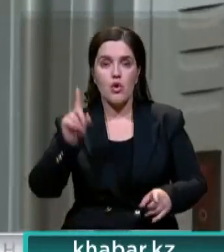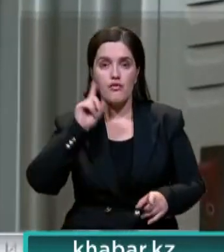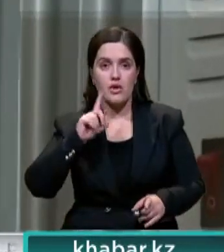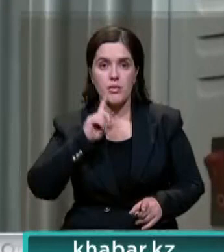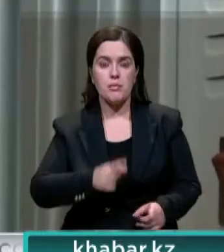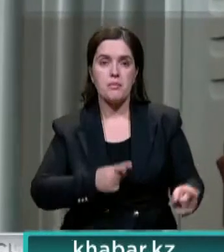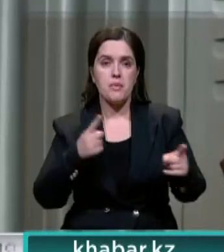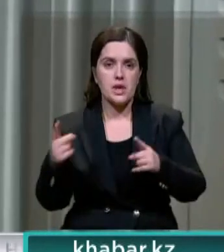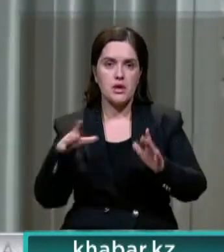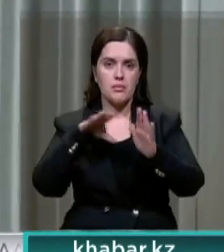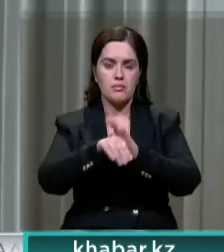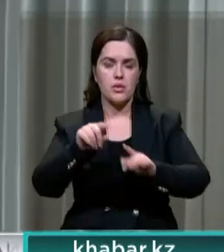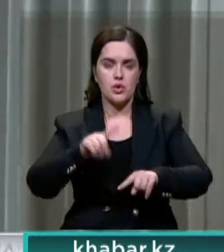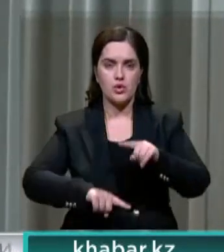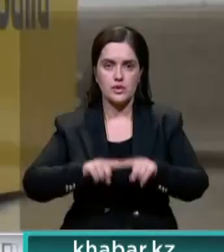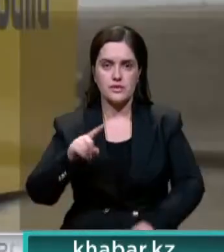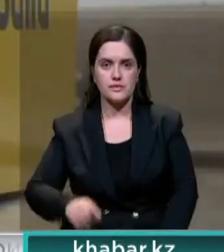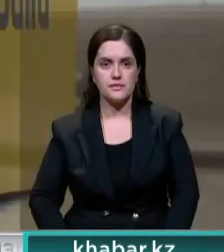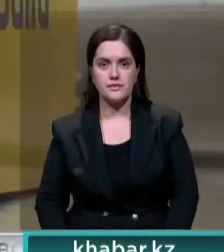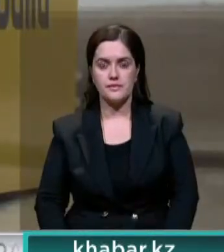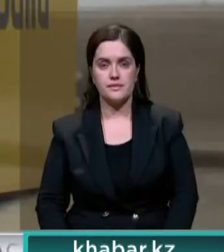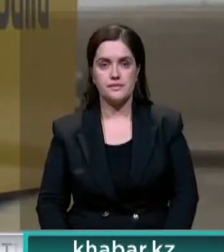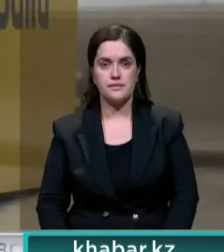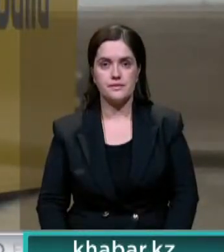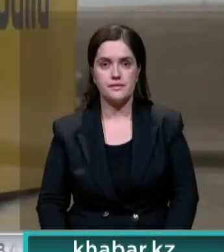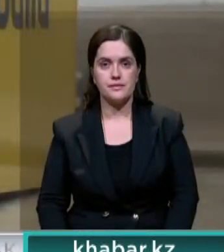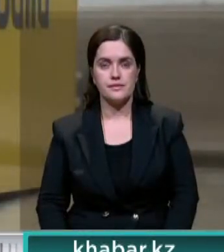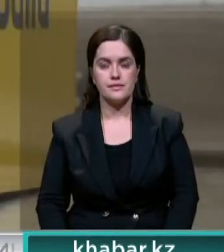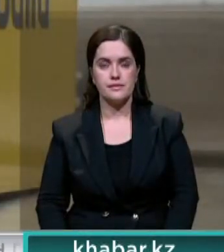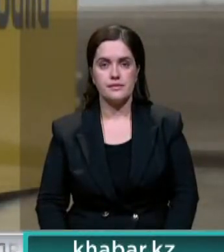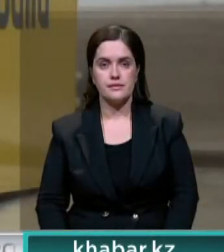переехать к родственникам. Ербул Абишев, Кристина Ющичева, Асламбек Абуталипов. Итоги дня.